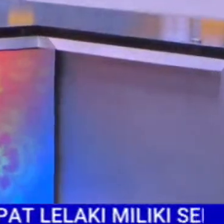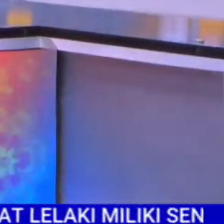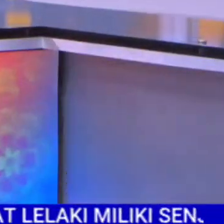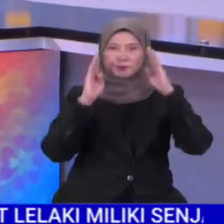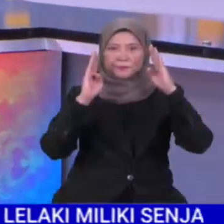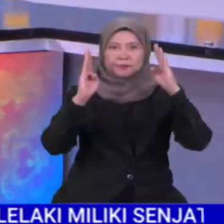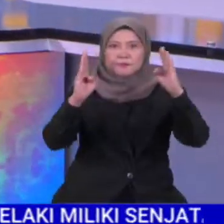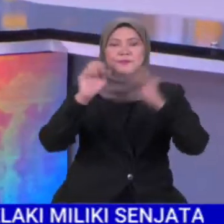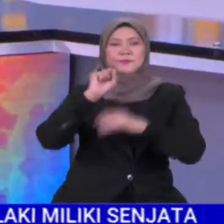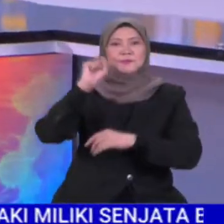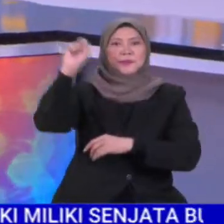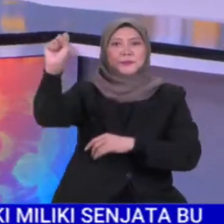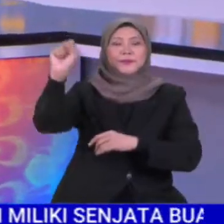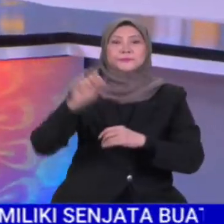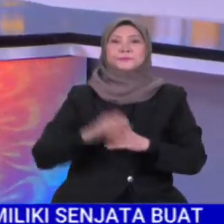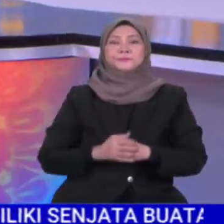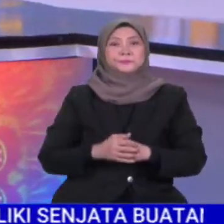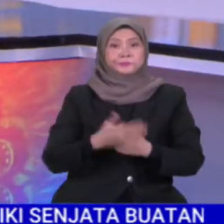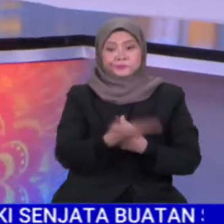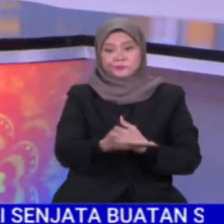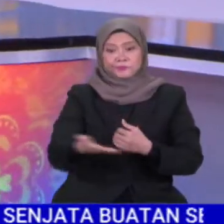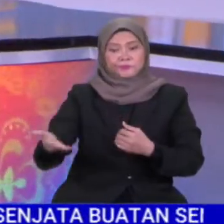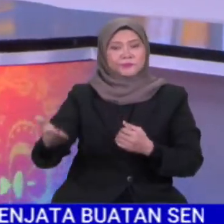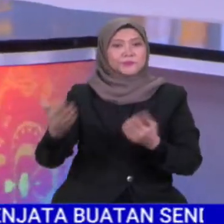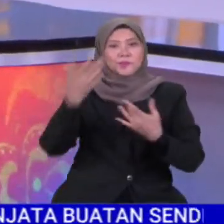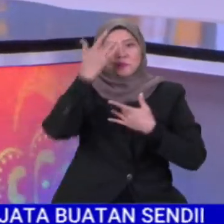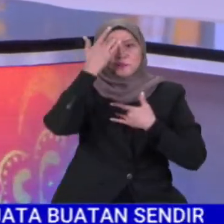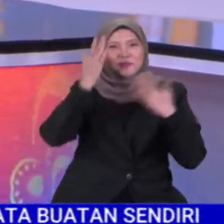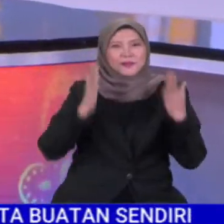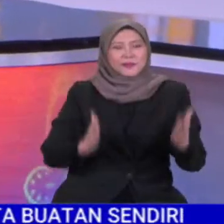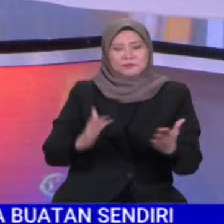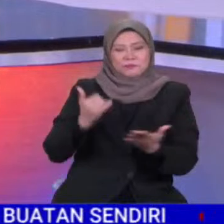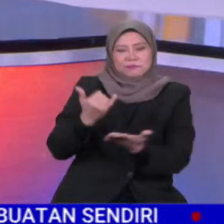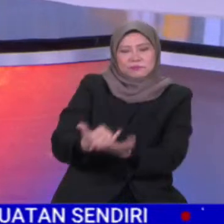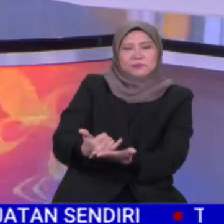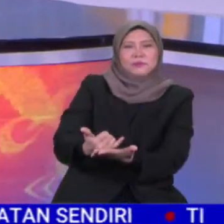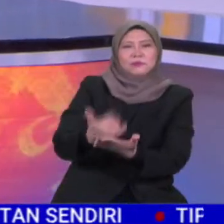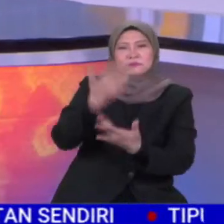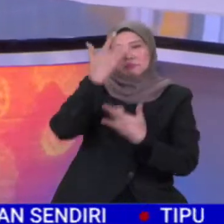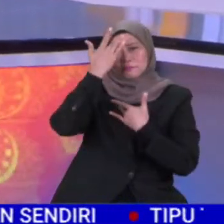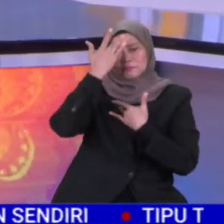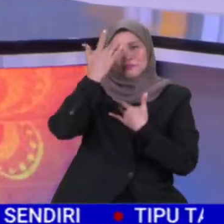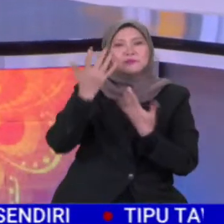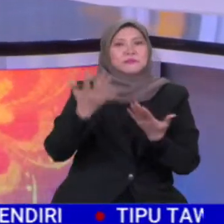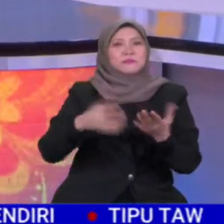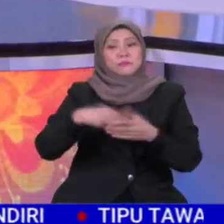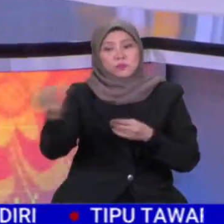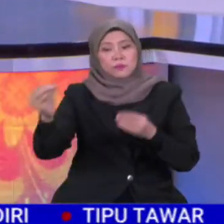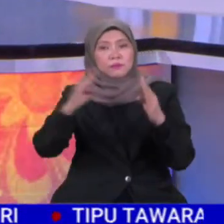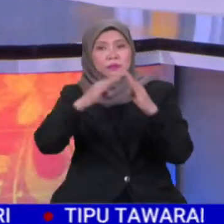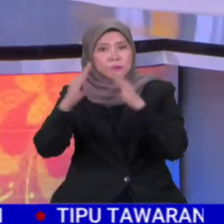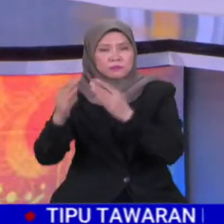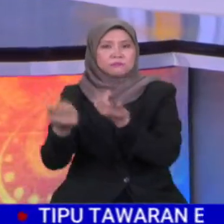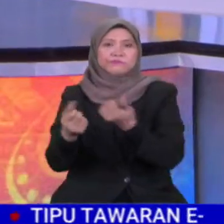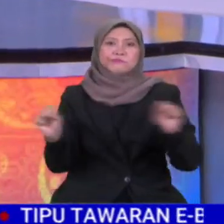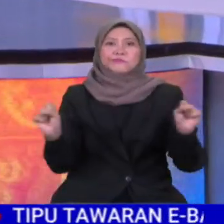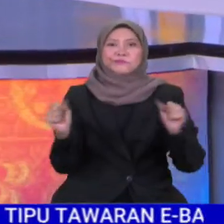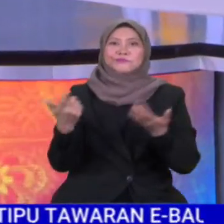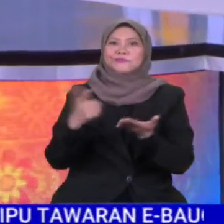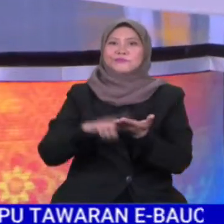Fokus Negeri di bawah Bayu, kelengkapan bagi kegunaan pesakit kronik Kelantan diperlukan khususnya di luar bandar.